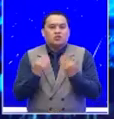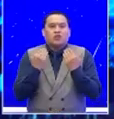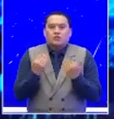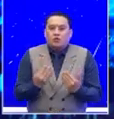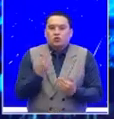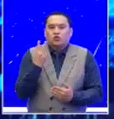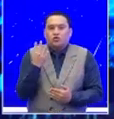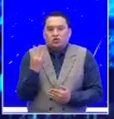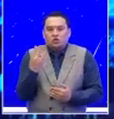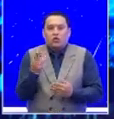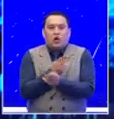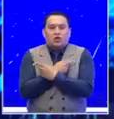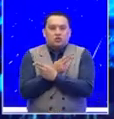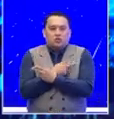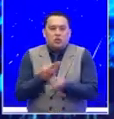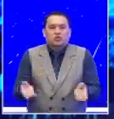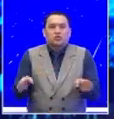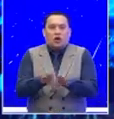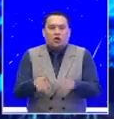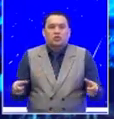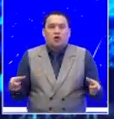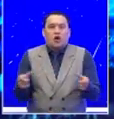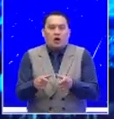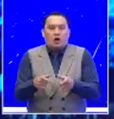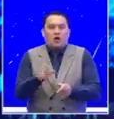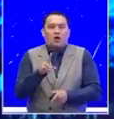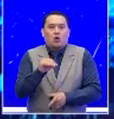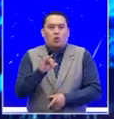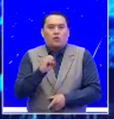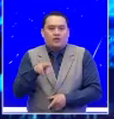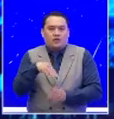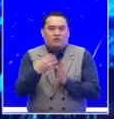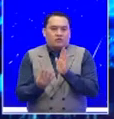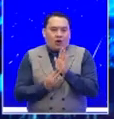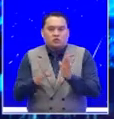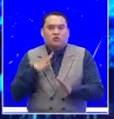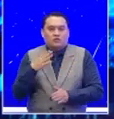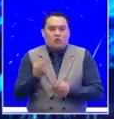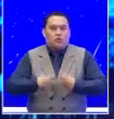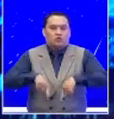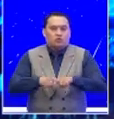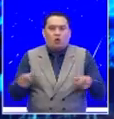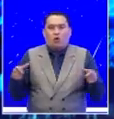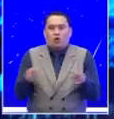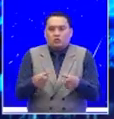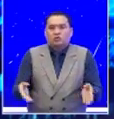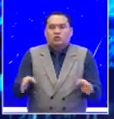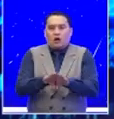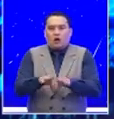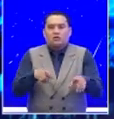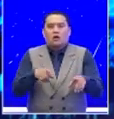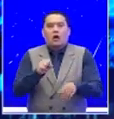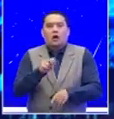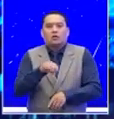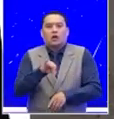Сейчас 4 дачных массива закрыли на карантин из-за COVID-19. По согласованию с областным штабом на карантин закрыты